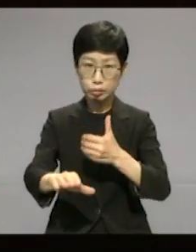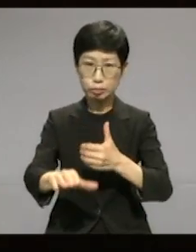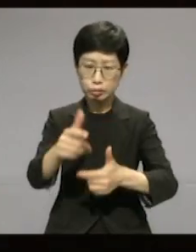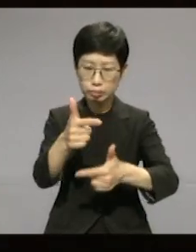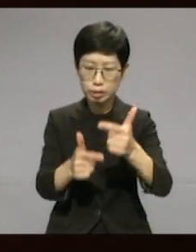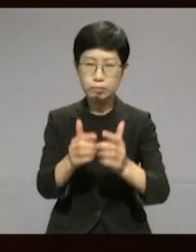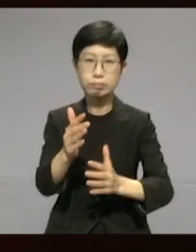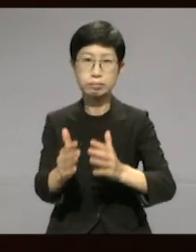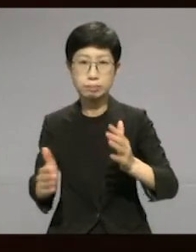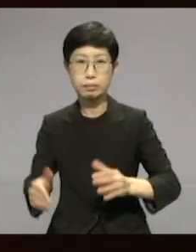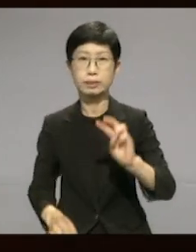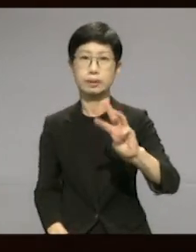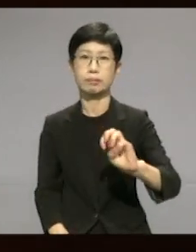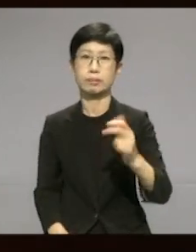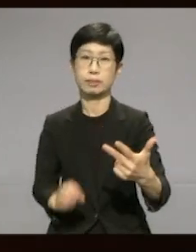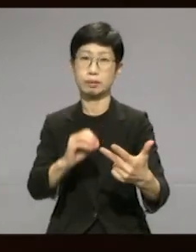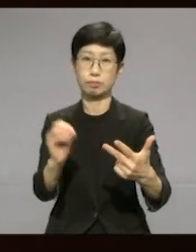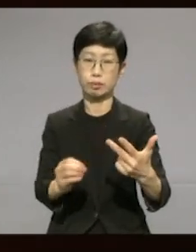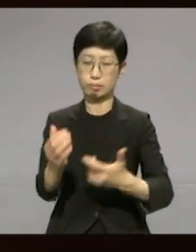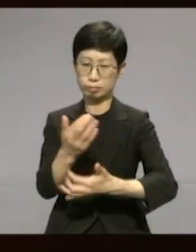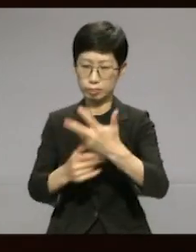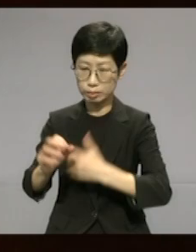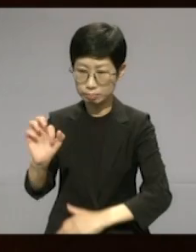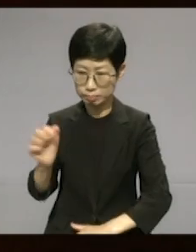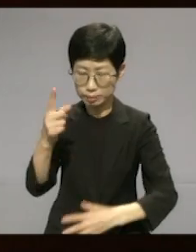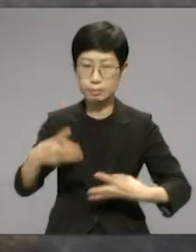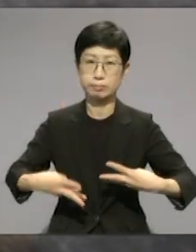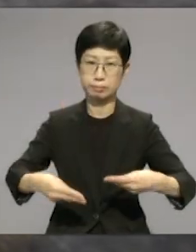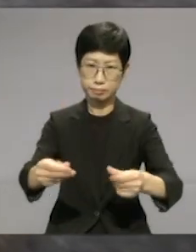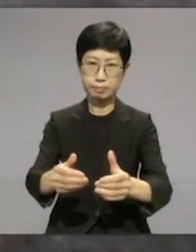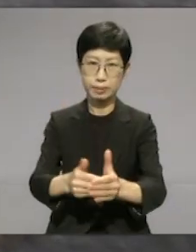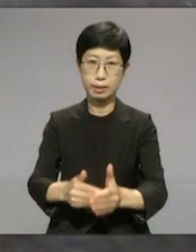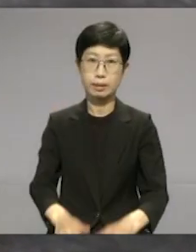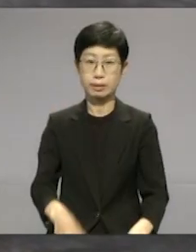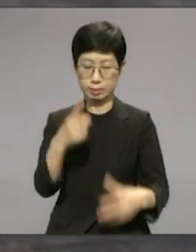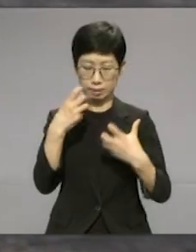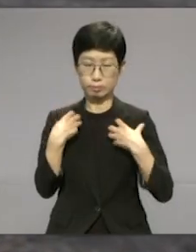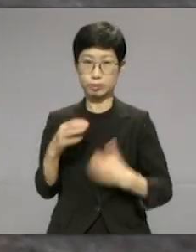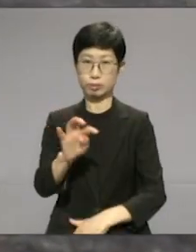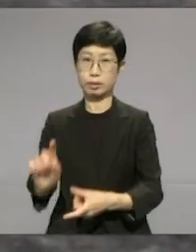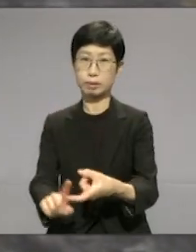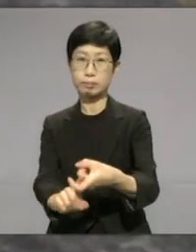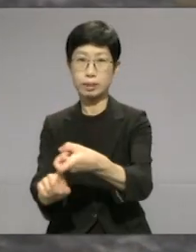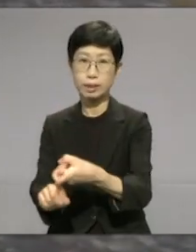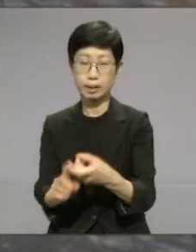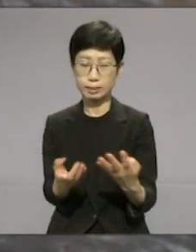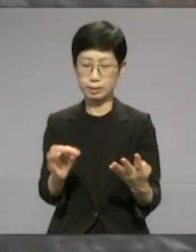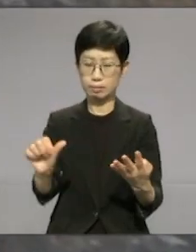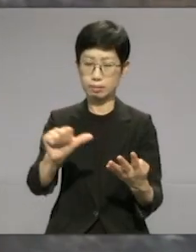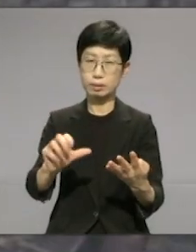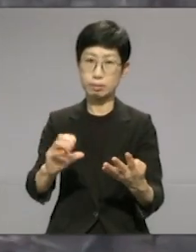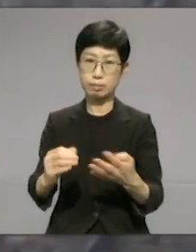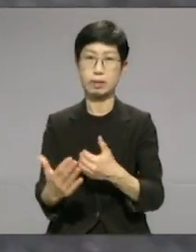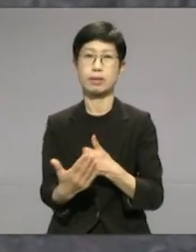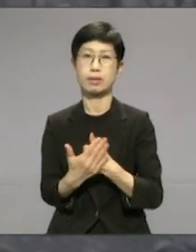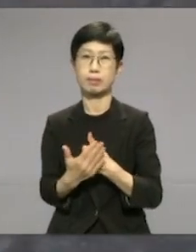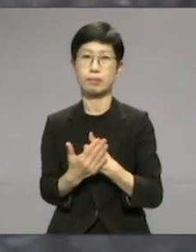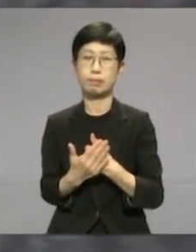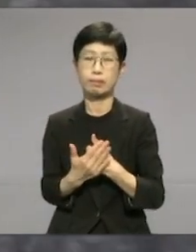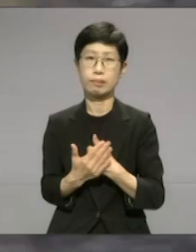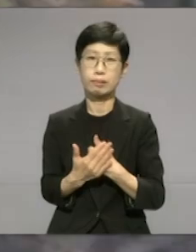초원의 37%가 화재로 사라졌습니다. 정부는 유럽연합으로부터 4억 5천만 유로를